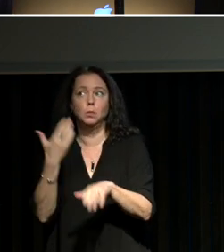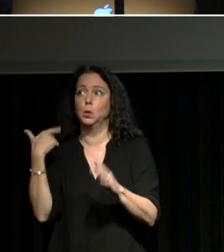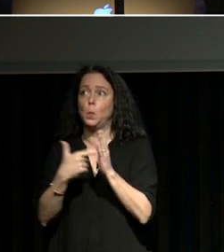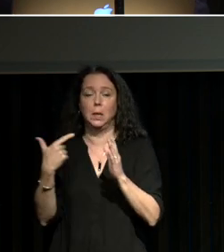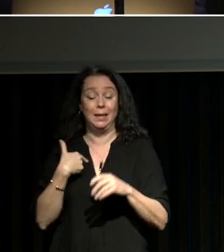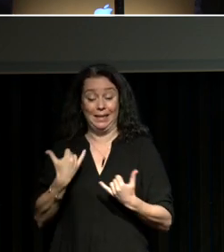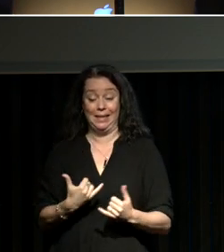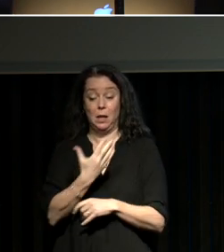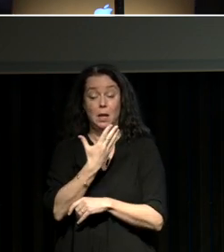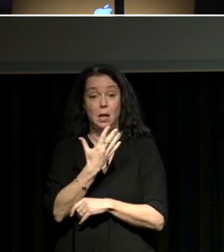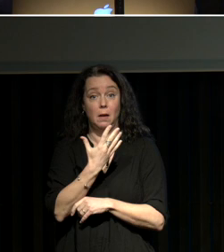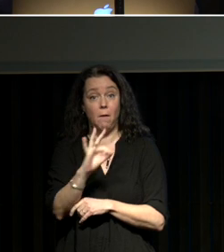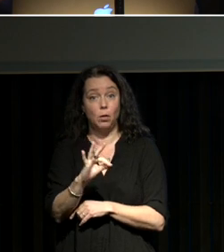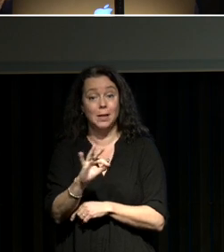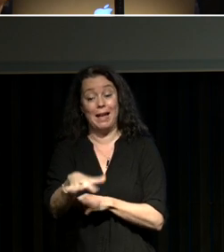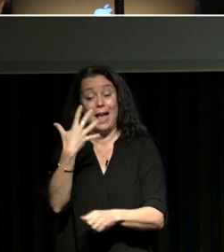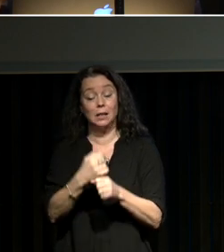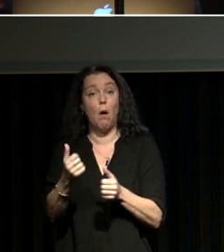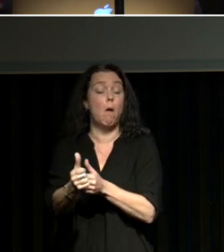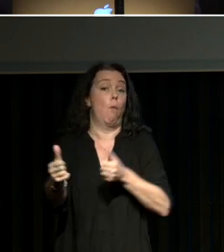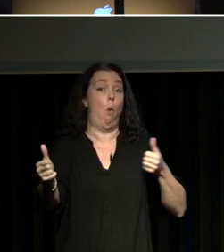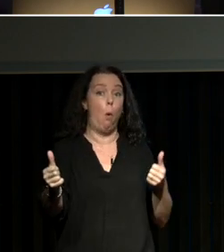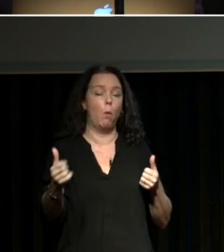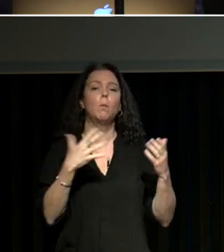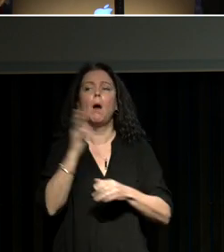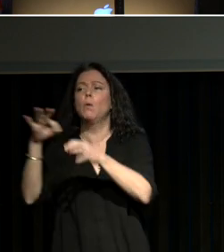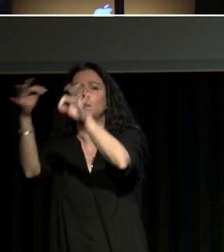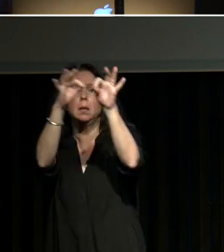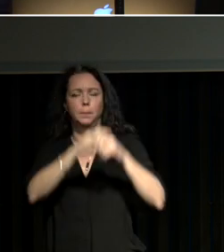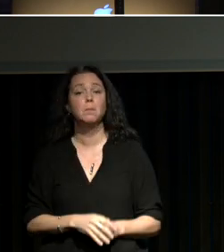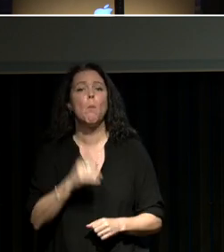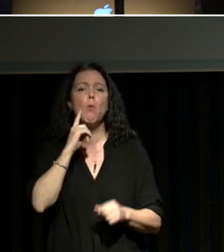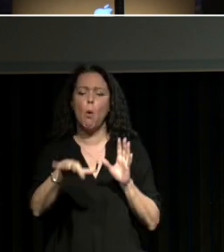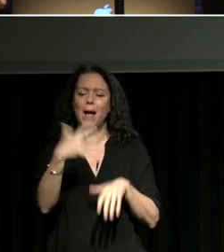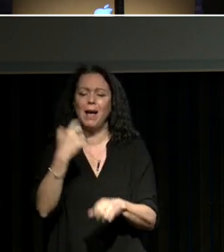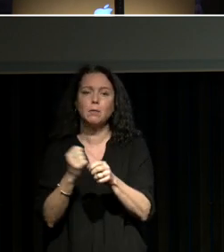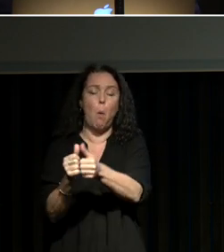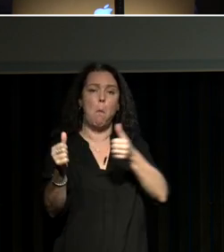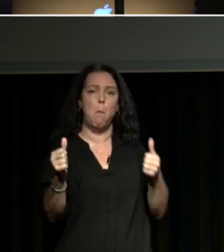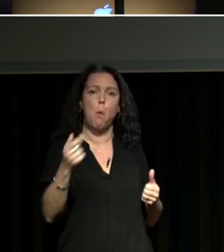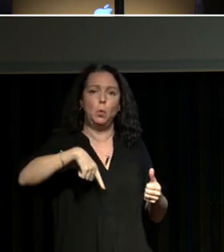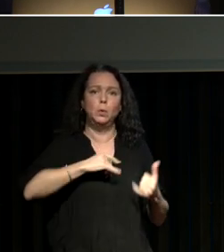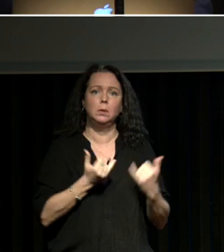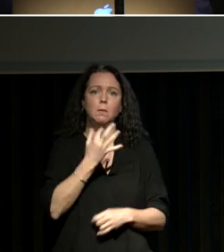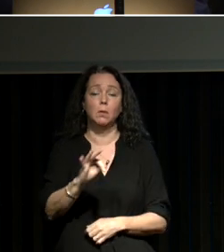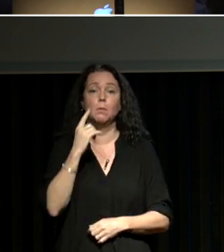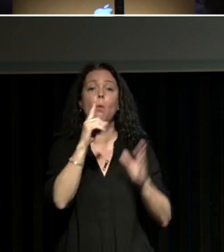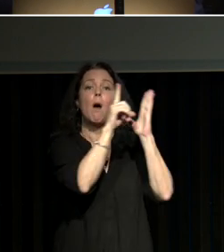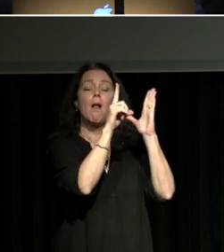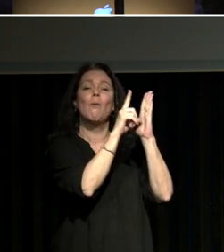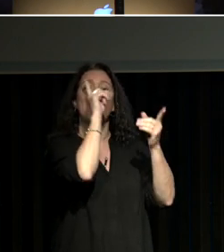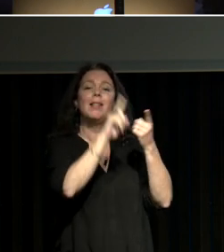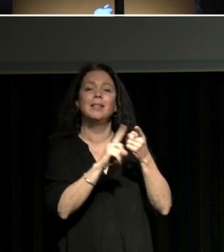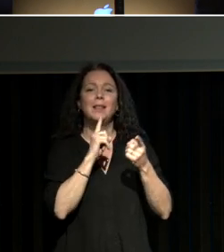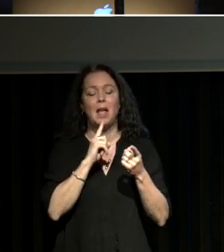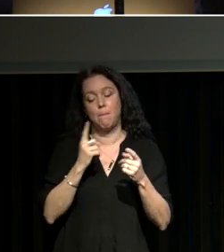en France par rapport à ce type de prélèvement, par rapport à d'autres pays. Pourquoi est-ce qu'on a eu 15 ans de retard? Parce qu'on n'avait pas de loi sur la fin de vie. Et